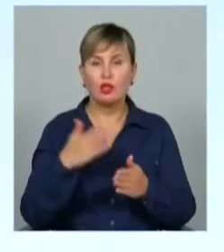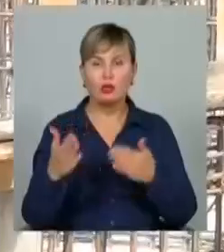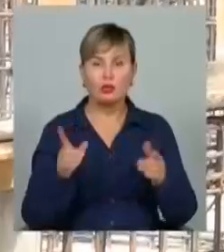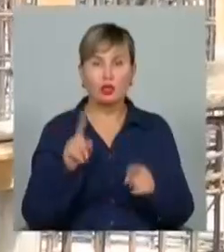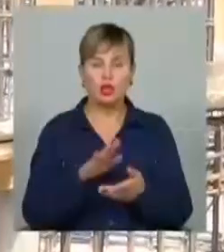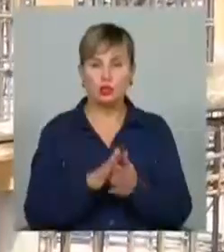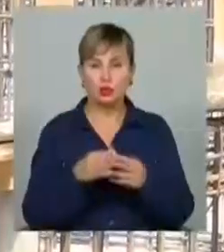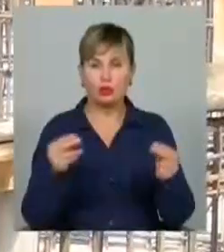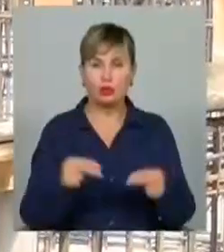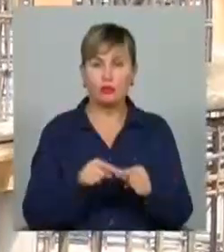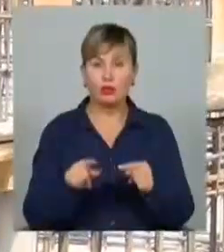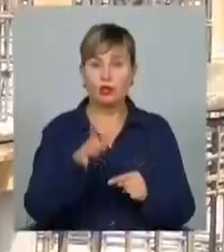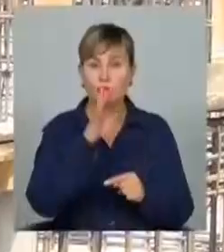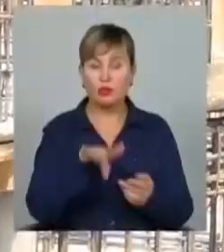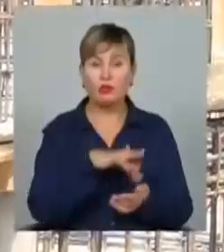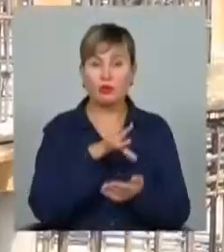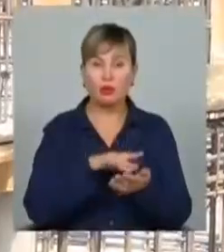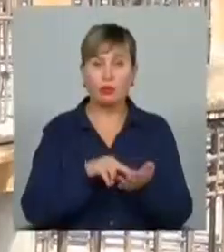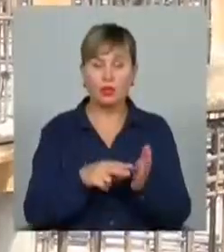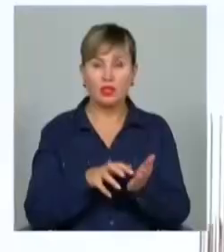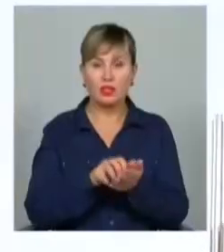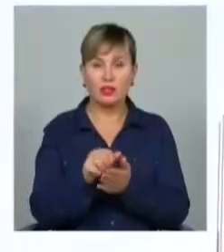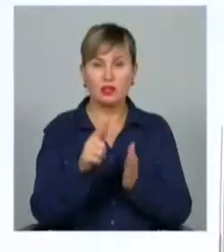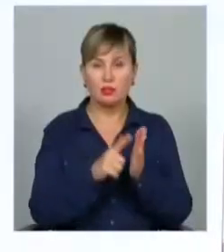заключат договор. В течение 5 лет в городе планируют снести